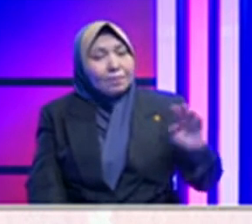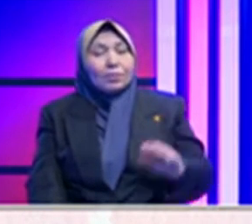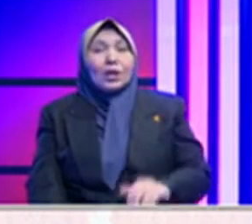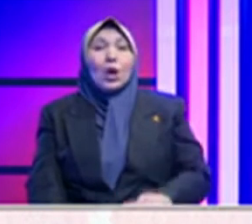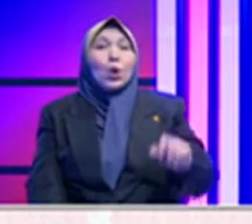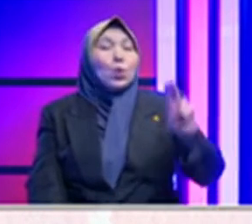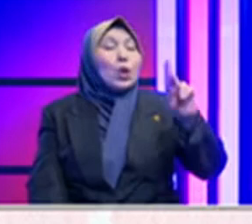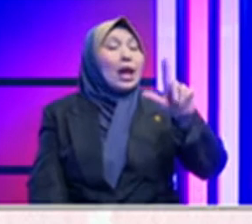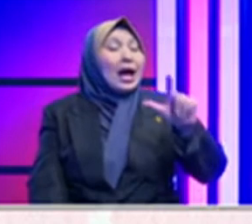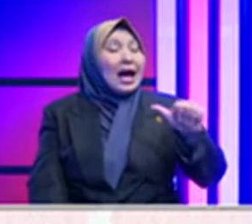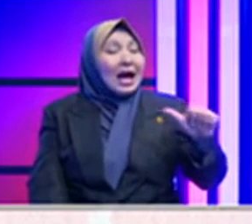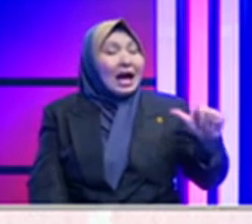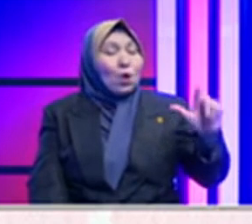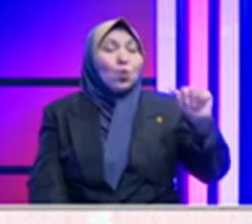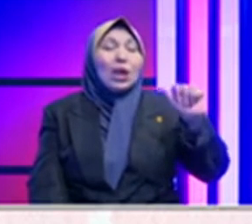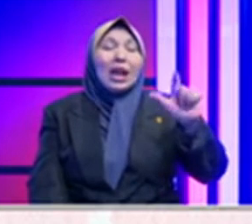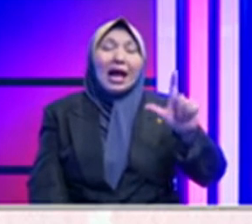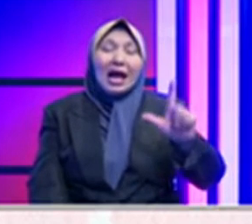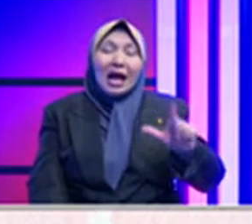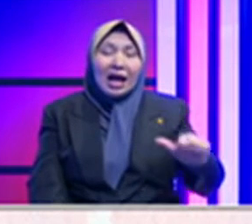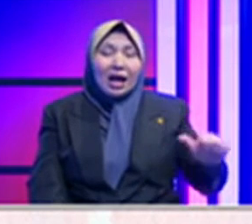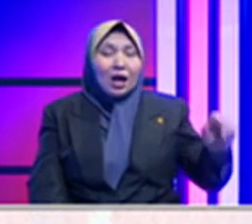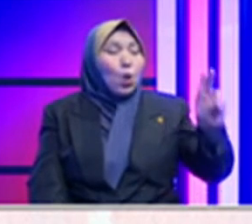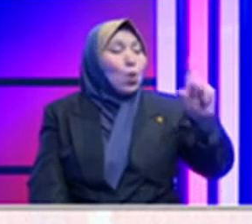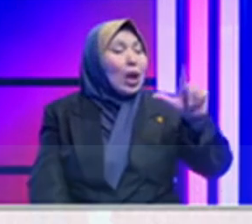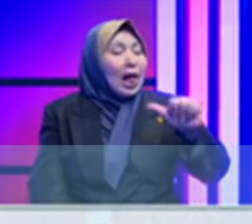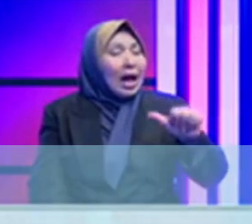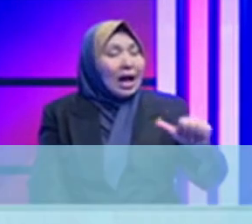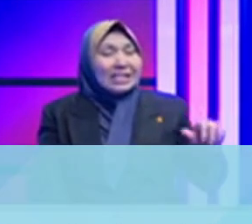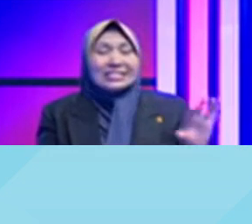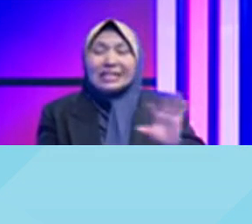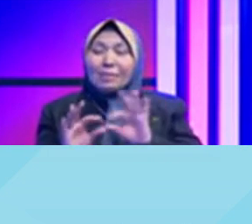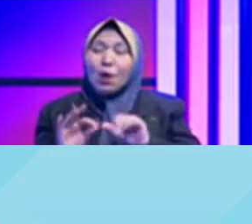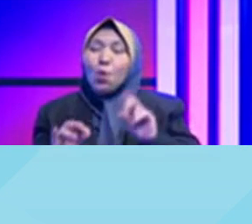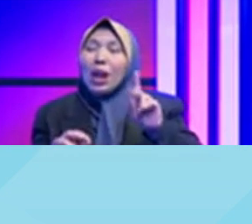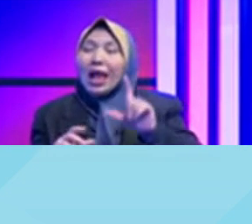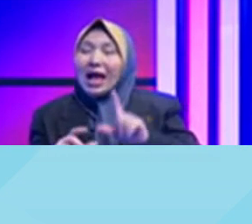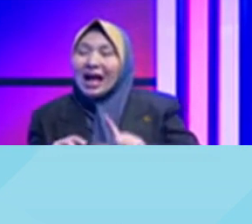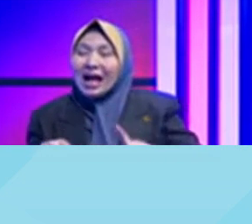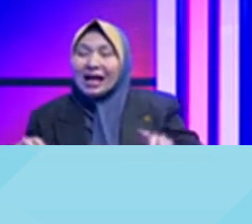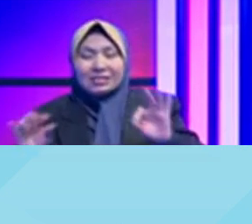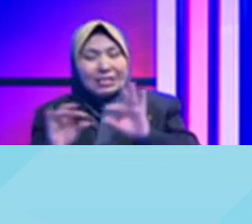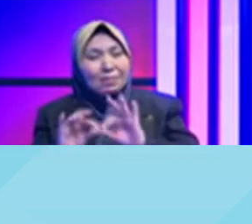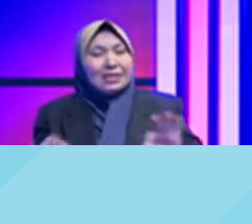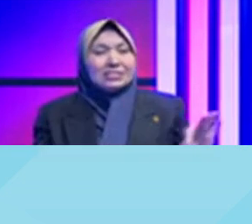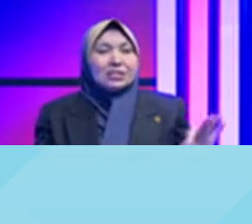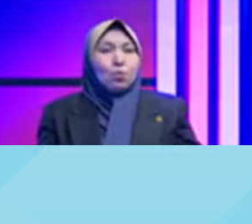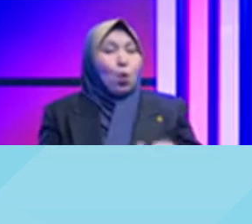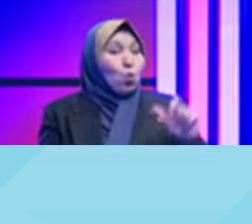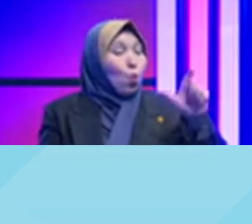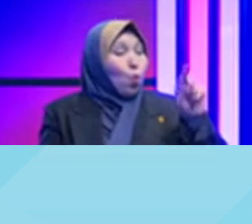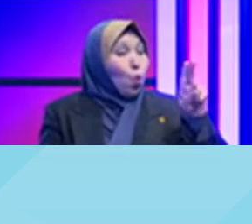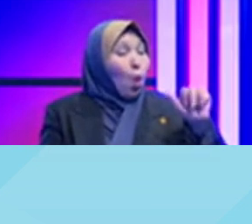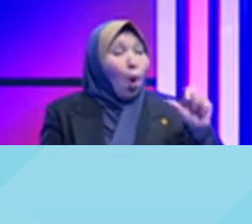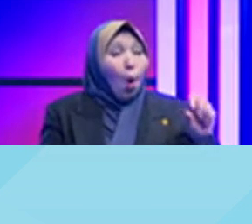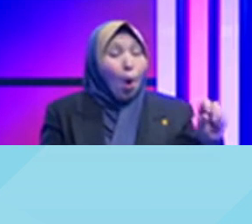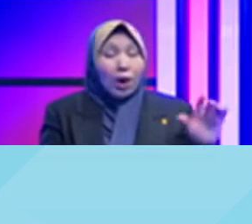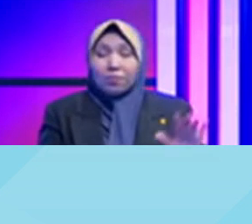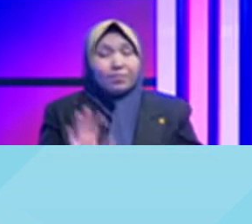ular TV saja bunyi Dit kan dan contoh yang terakhir pajak yang ke-53